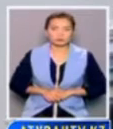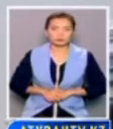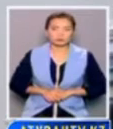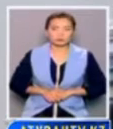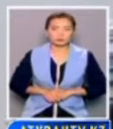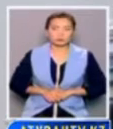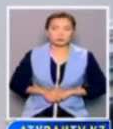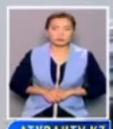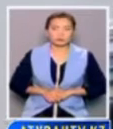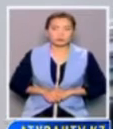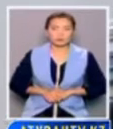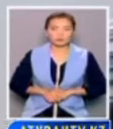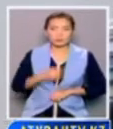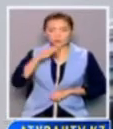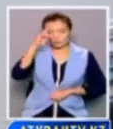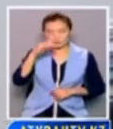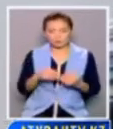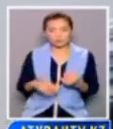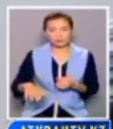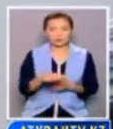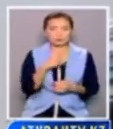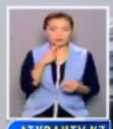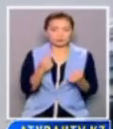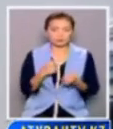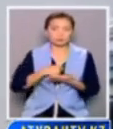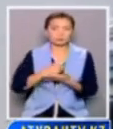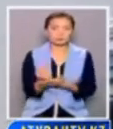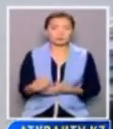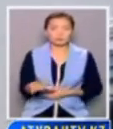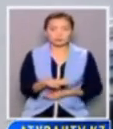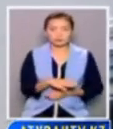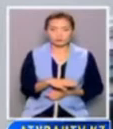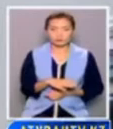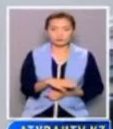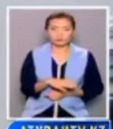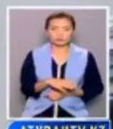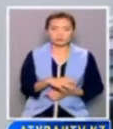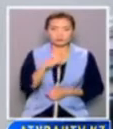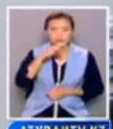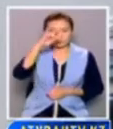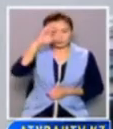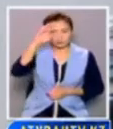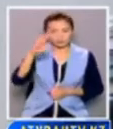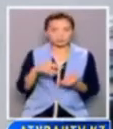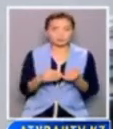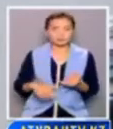біздің отанымыздың аумақтық тұтастығы бекітілген күн. Біздің отанымыздың